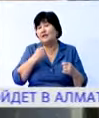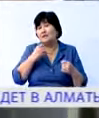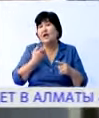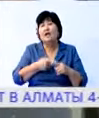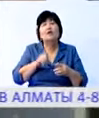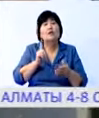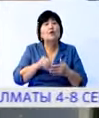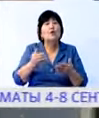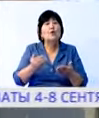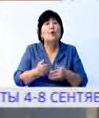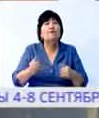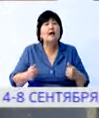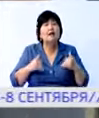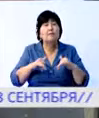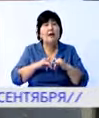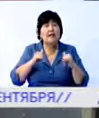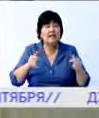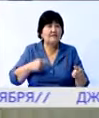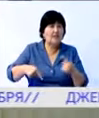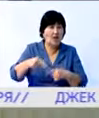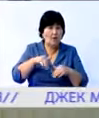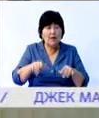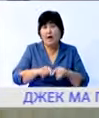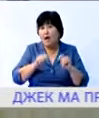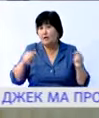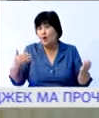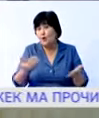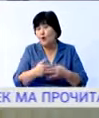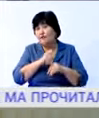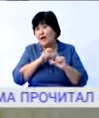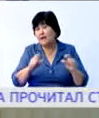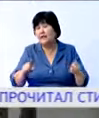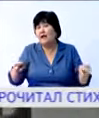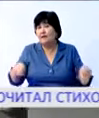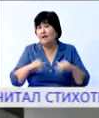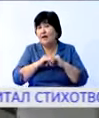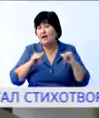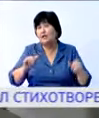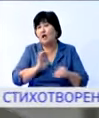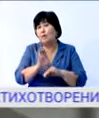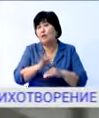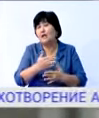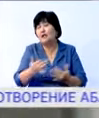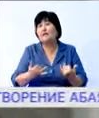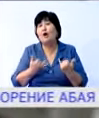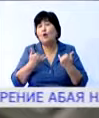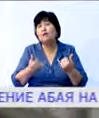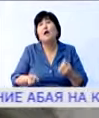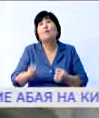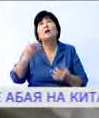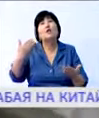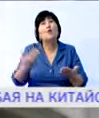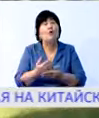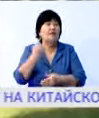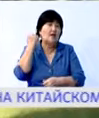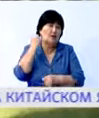Это должно дать новый импульс развитию предпринимательства. Откроются новые объекты, возрастет производство товаров и услуг, появятся новые